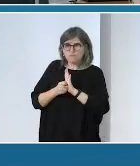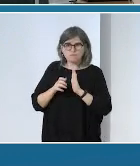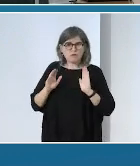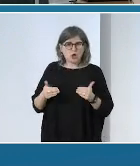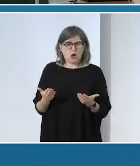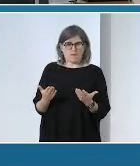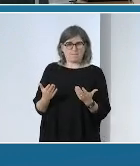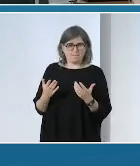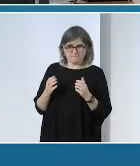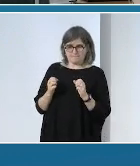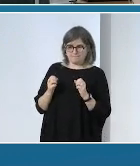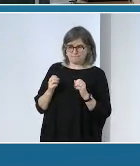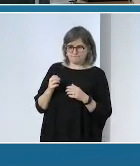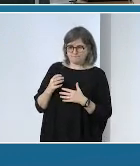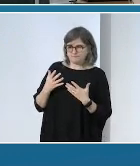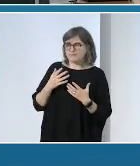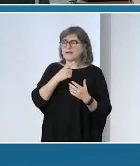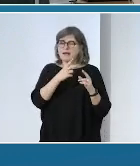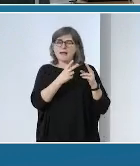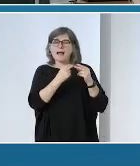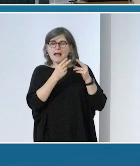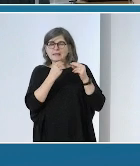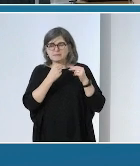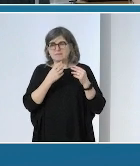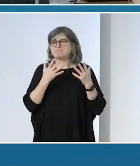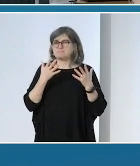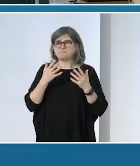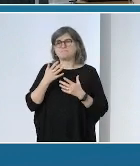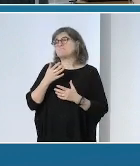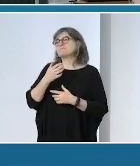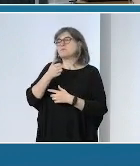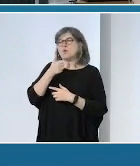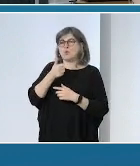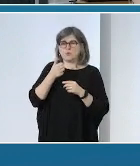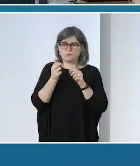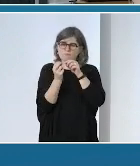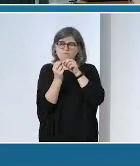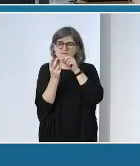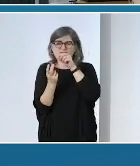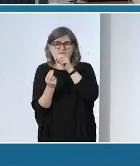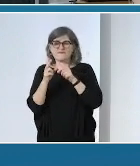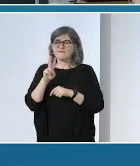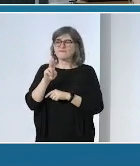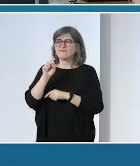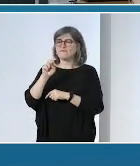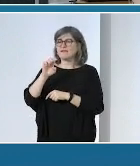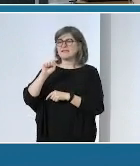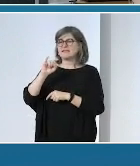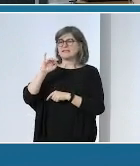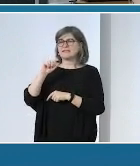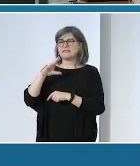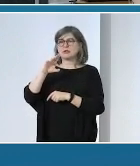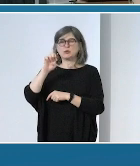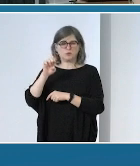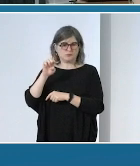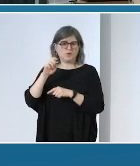En fait, ils nous expliquent qu'il n'y a à peu près qu'une seule vésicule et un seul canal semi-circulaire